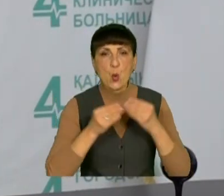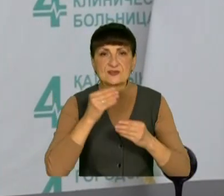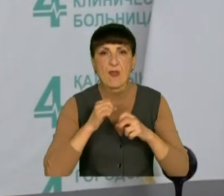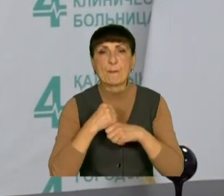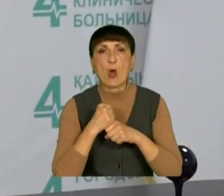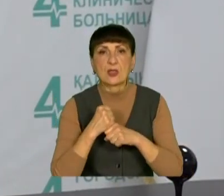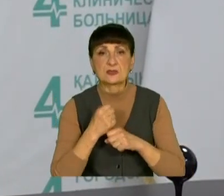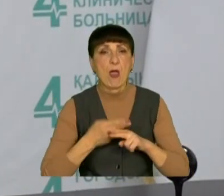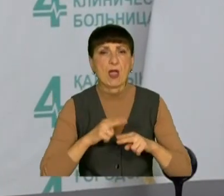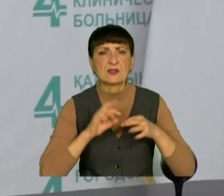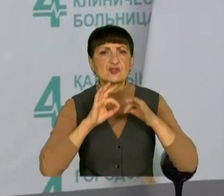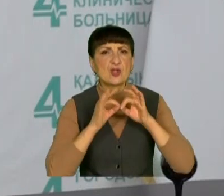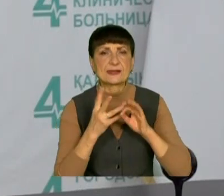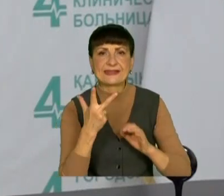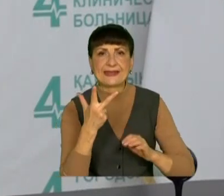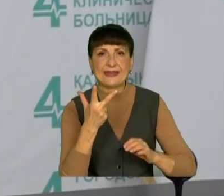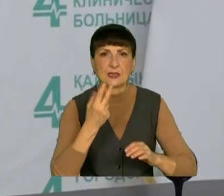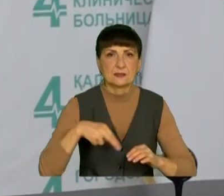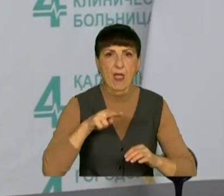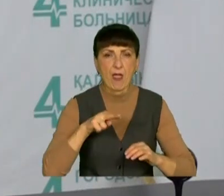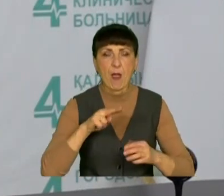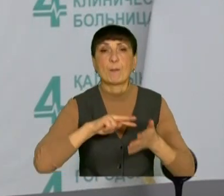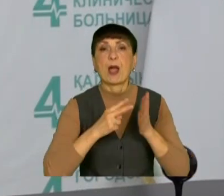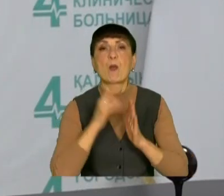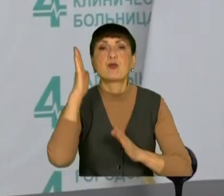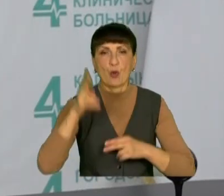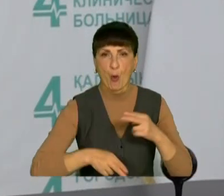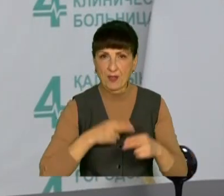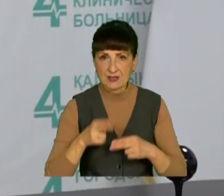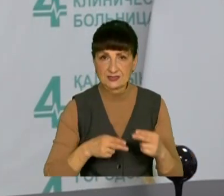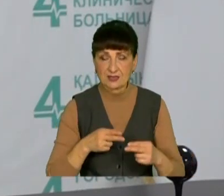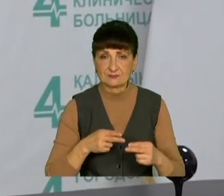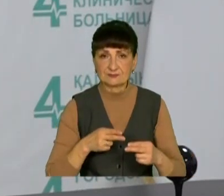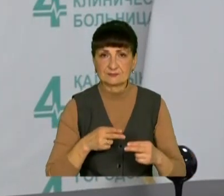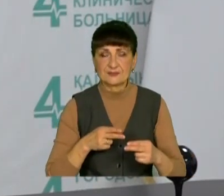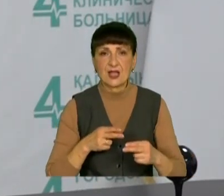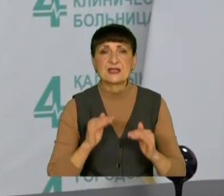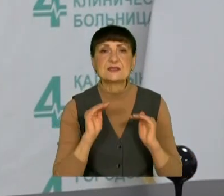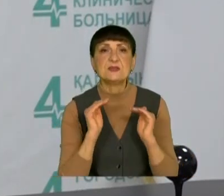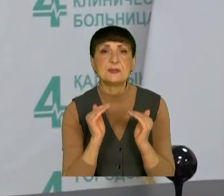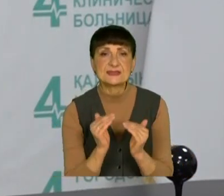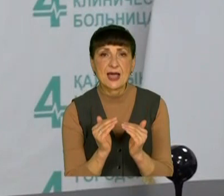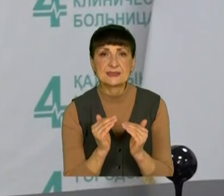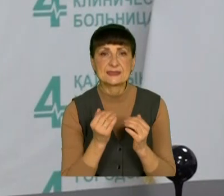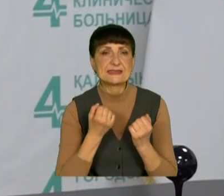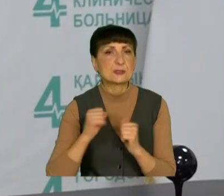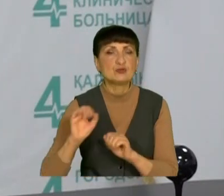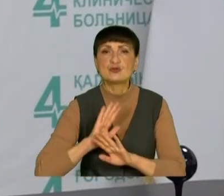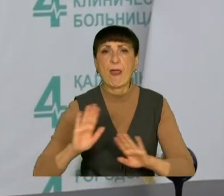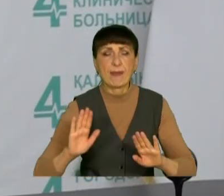тщательное 3D-планирование предстоящей операции. То есть с минимизацией и исключением